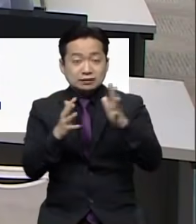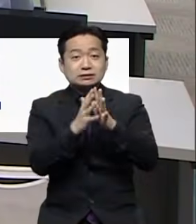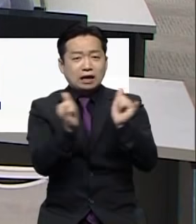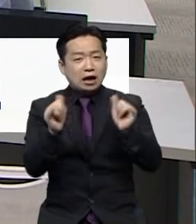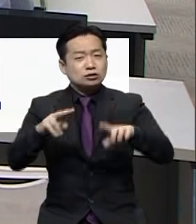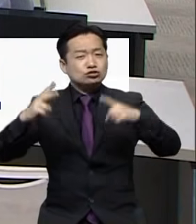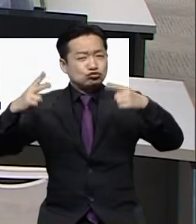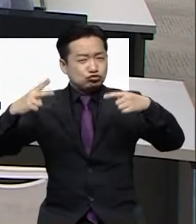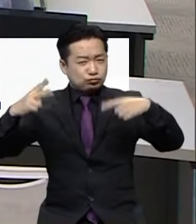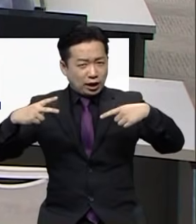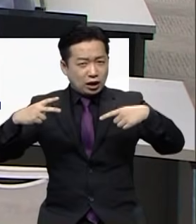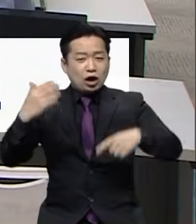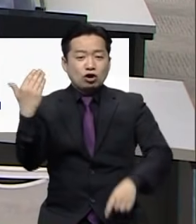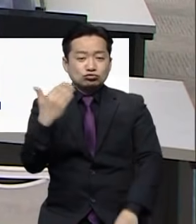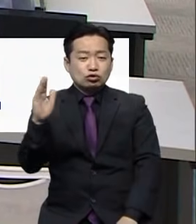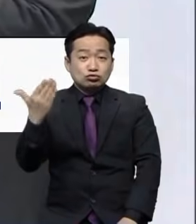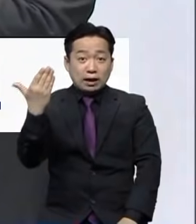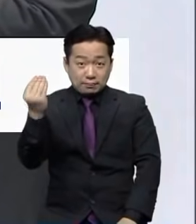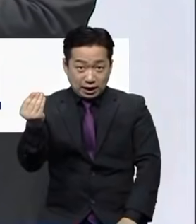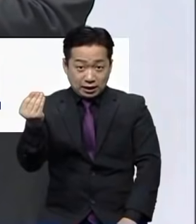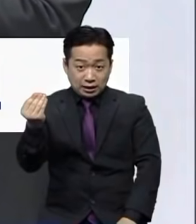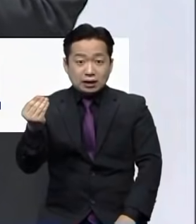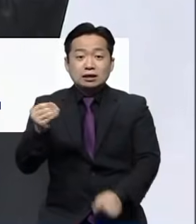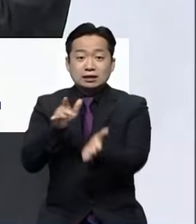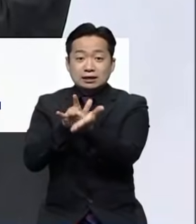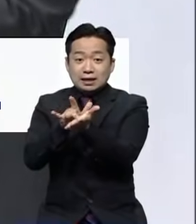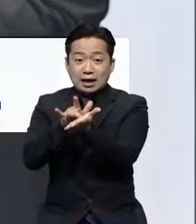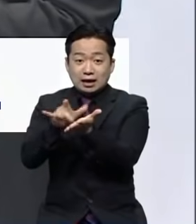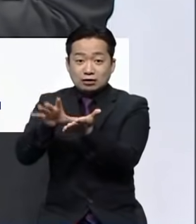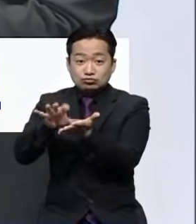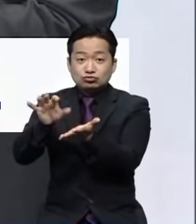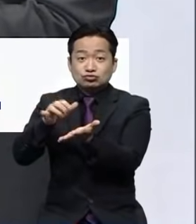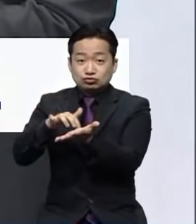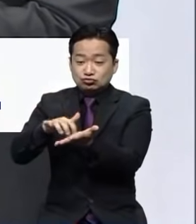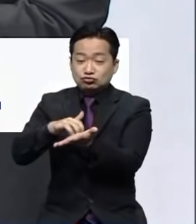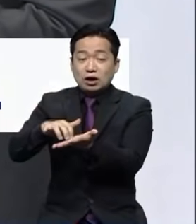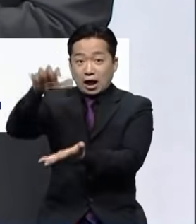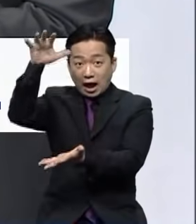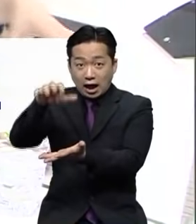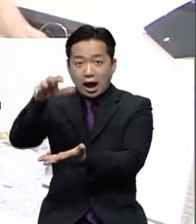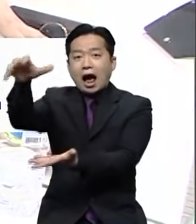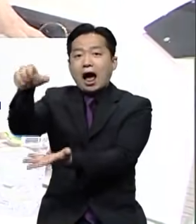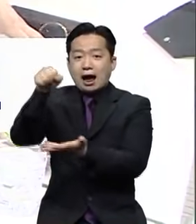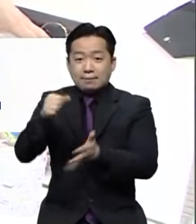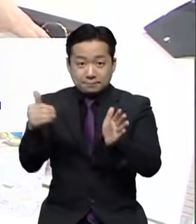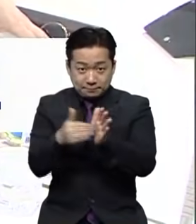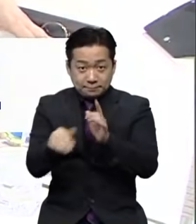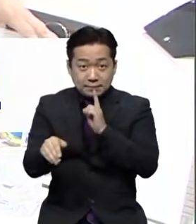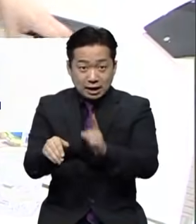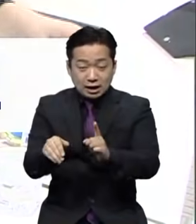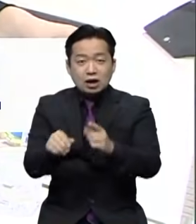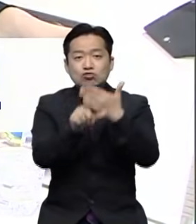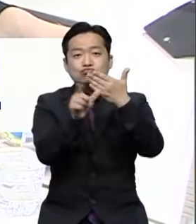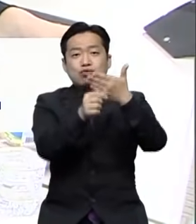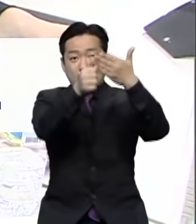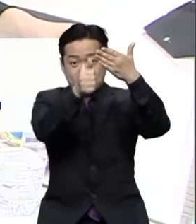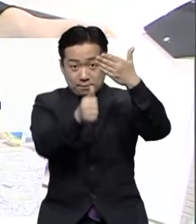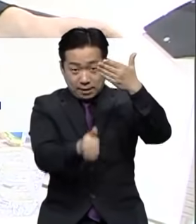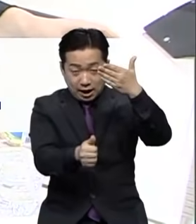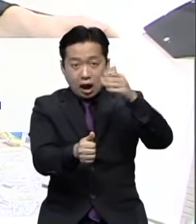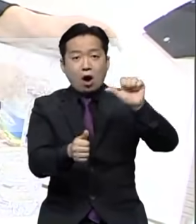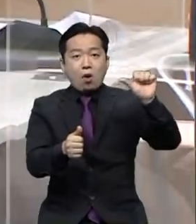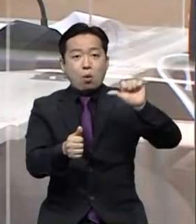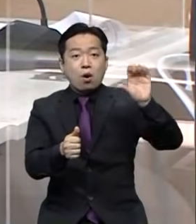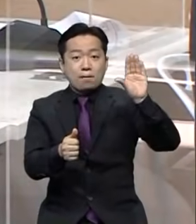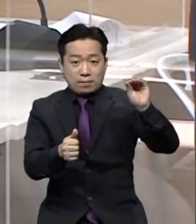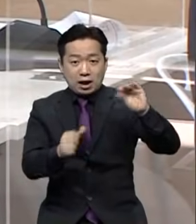배 정도인 9,900만 명분의 백신 도입이 확정됐다고 밝혔습니다. 특히 9월 말까지 5천만 명